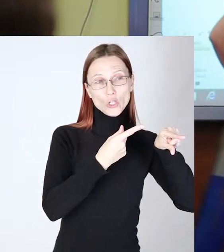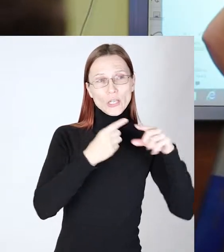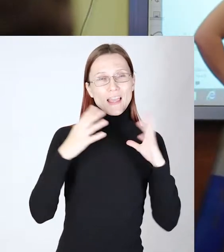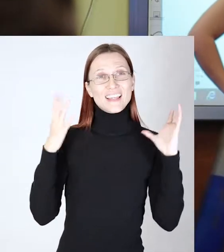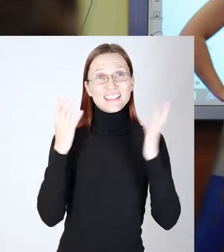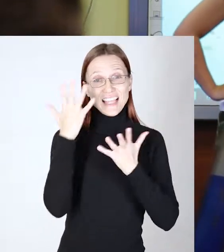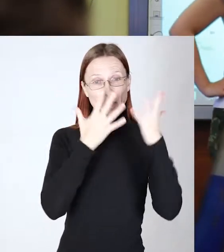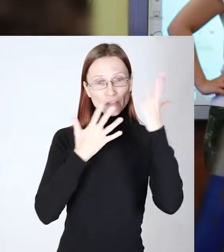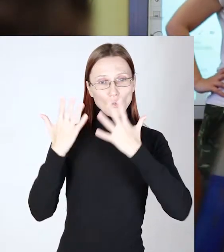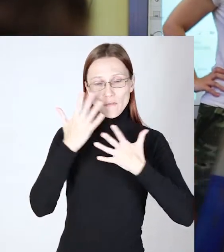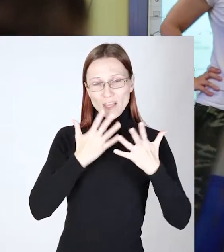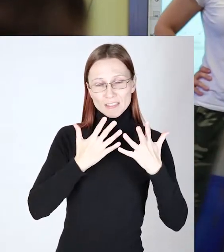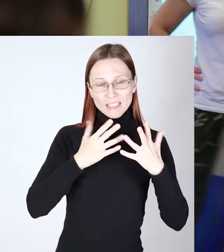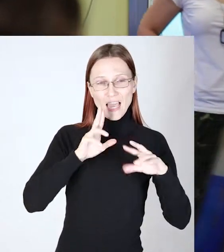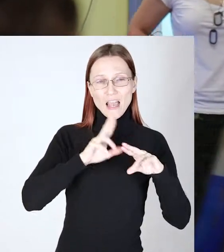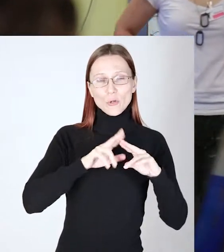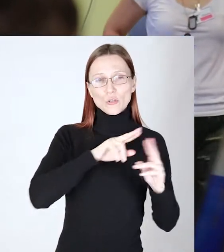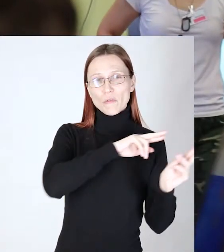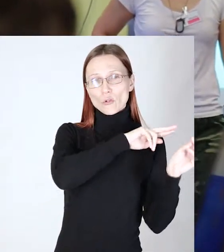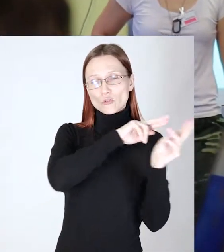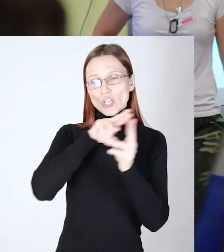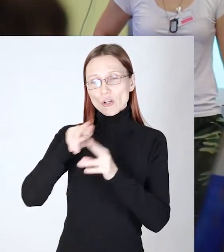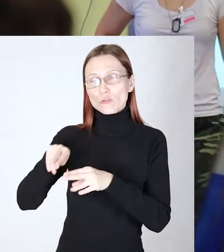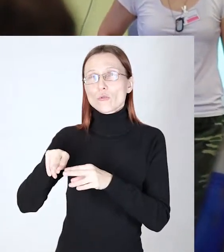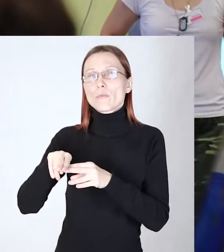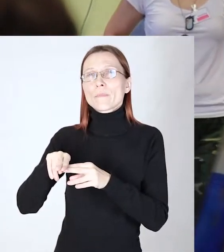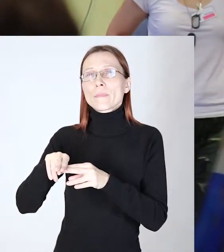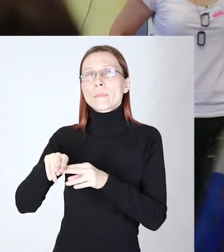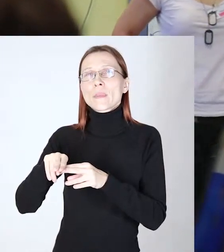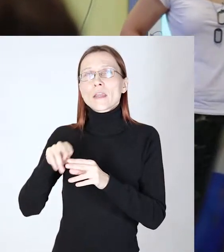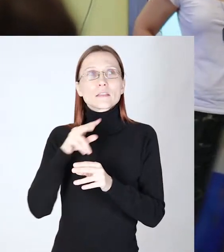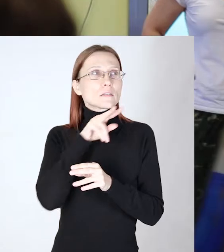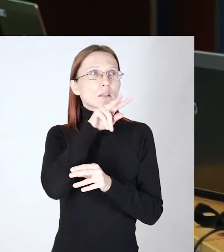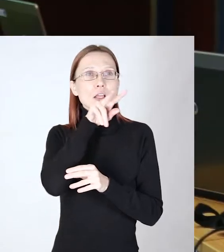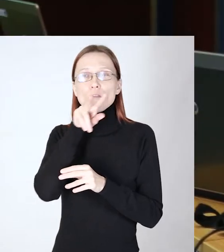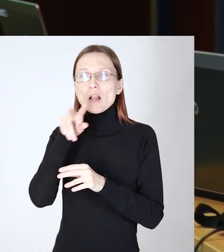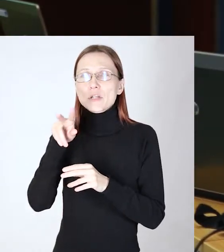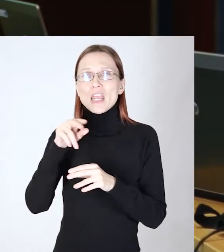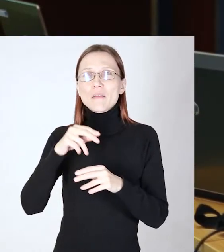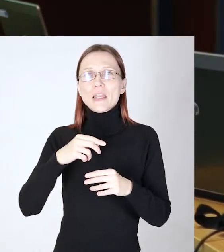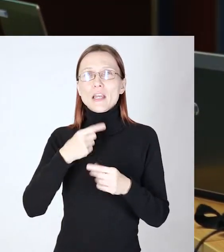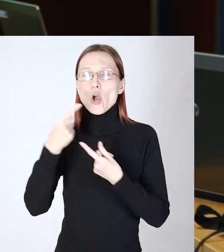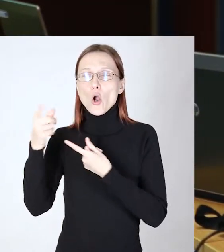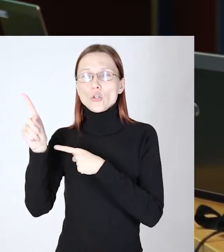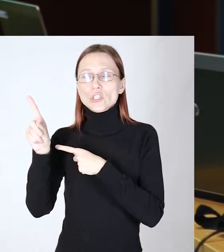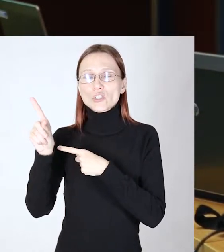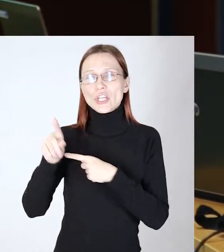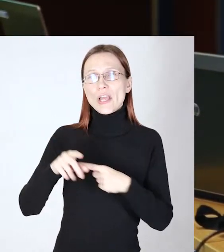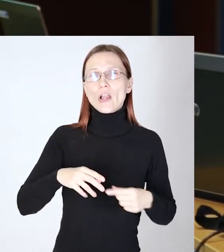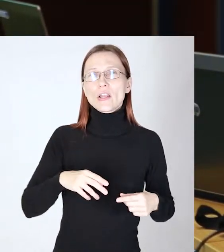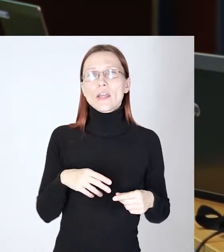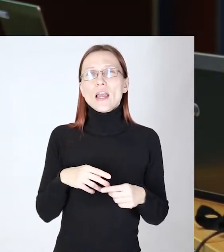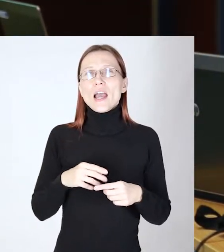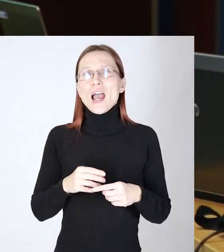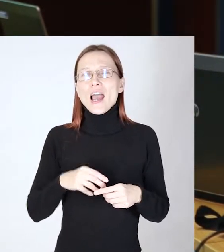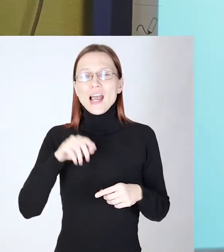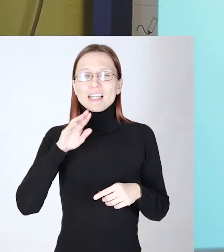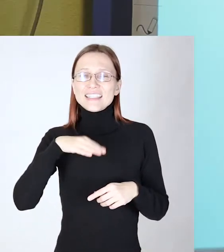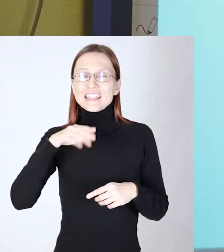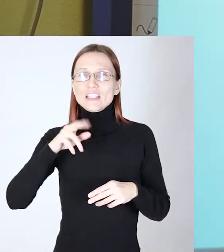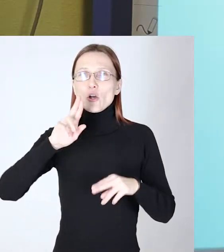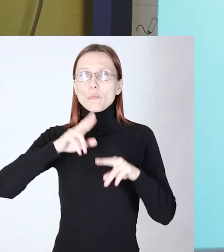miestnosti a vlastne iba sledoval priebeh. Potom odišiel a nasledne bola deťom zádaná úloha, aby